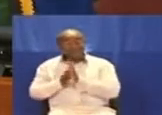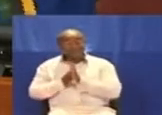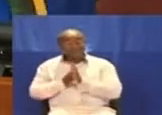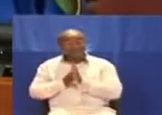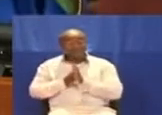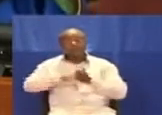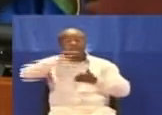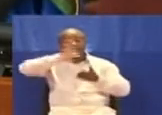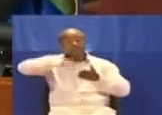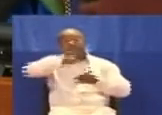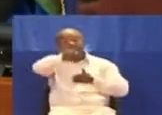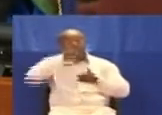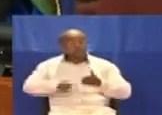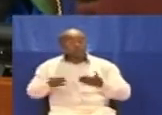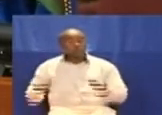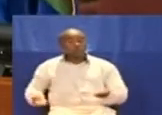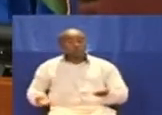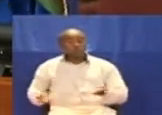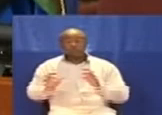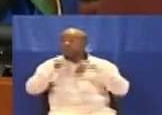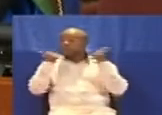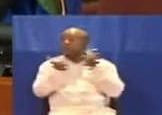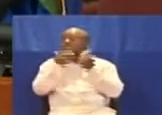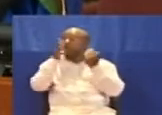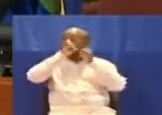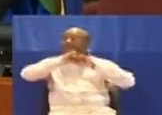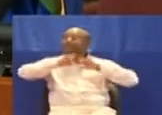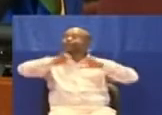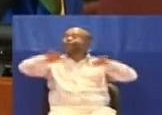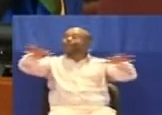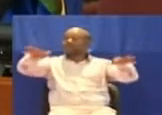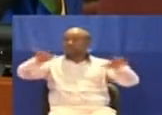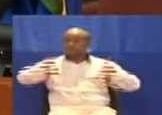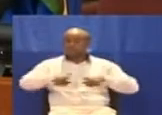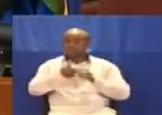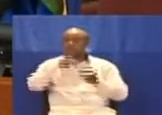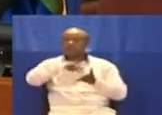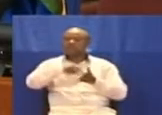dunia. Halafu kasimama wima.